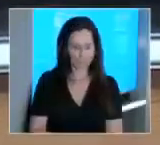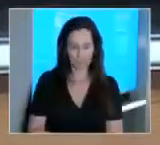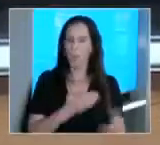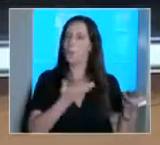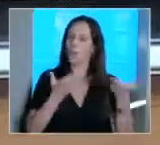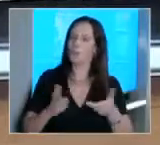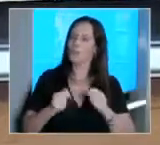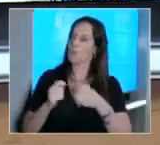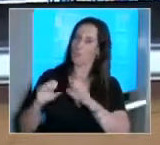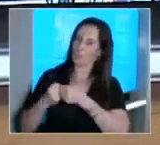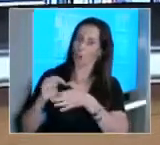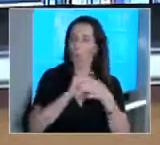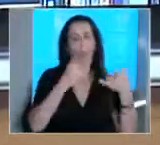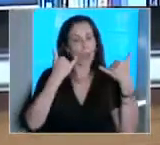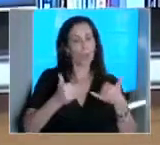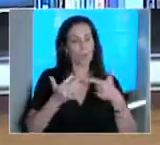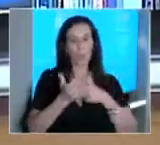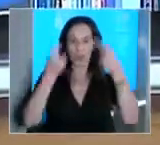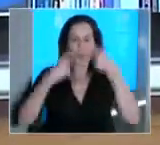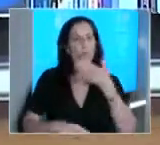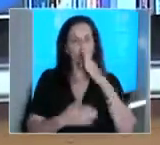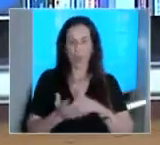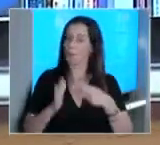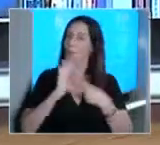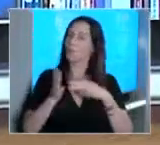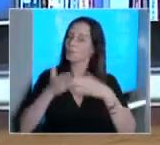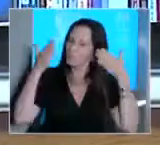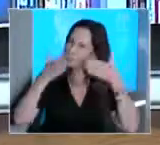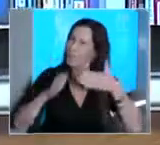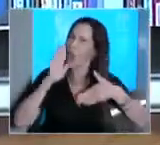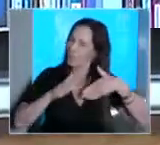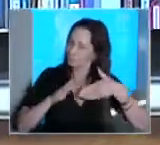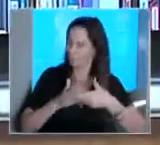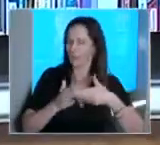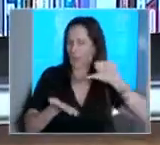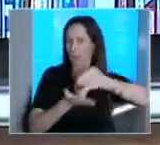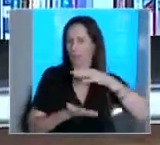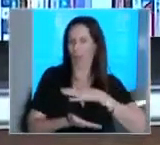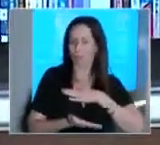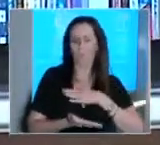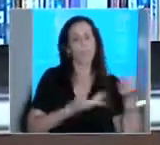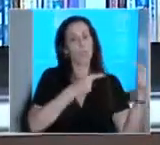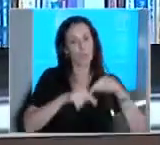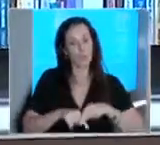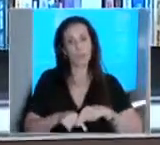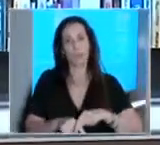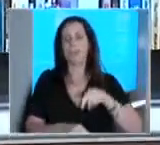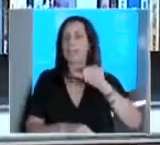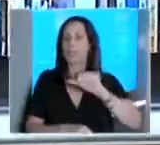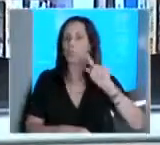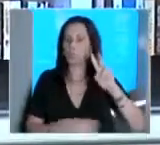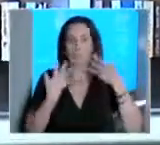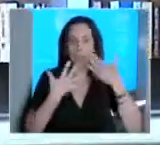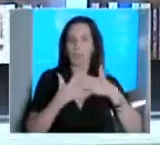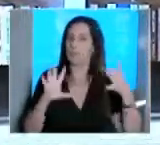ברוכים הבאים לשוברים שורה. היום לכבוד יום ירושלים, תוכנית שתקודש רובה ככולה לבירתנו. יתארחו כאן איציק ג'ולי שיספר לנו